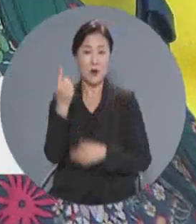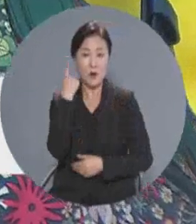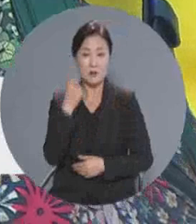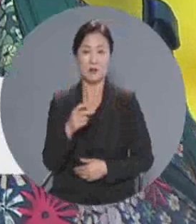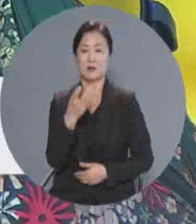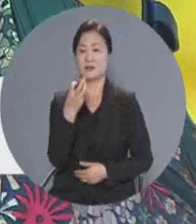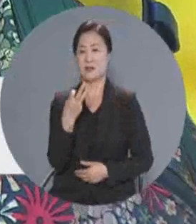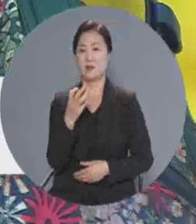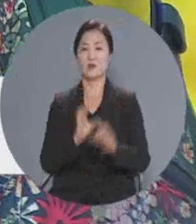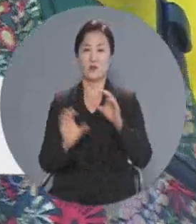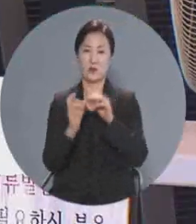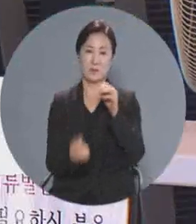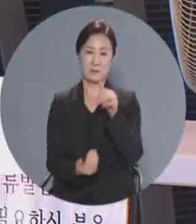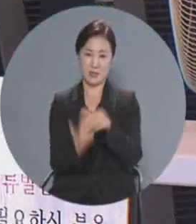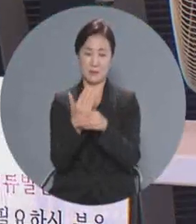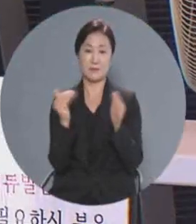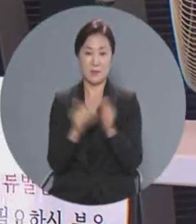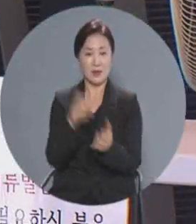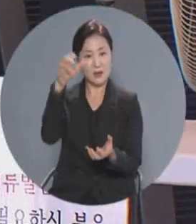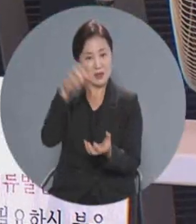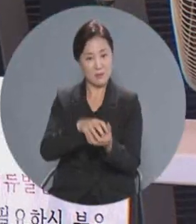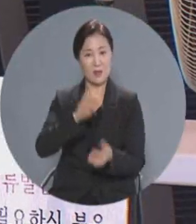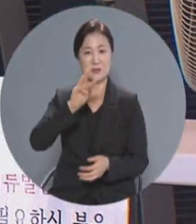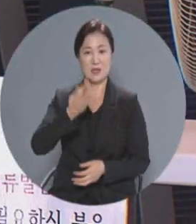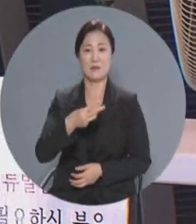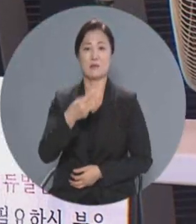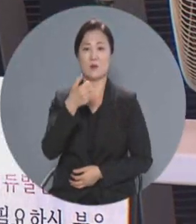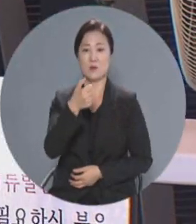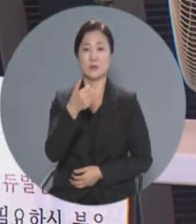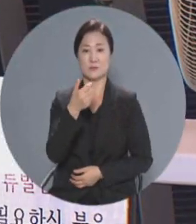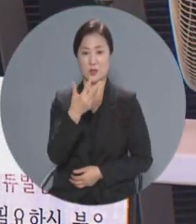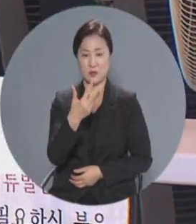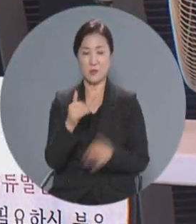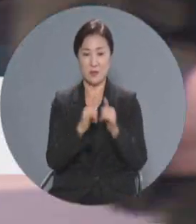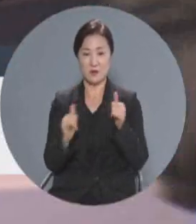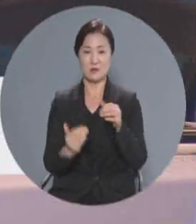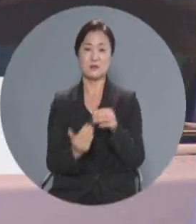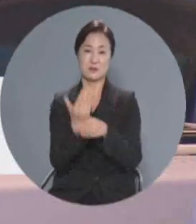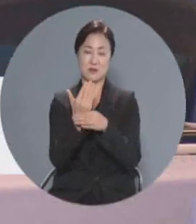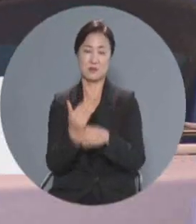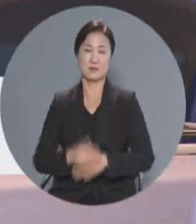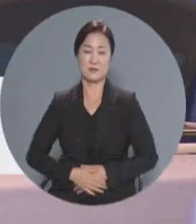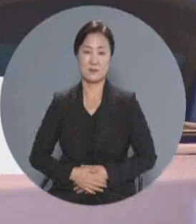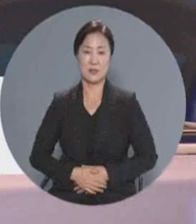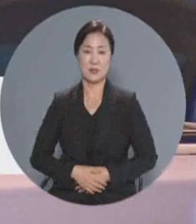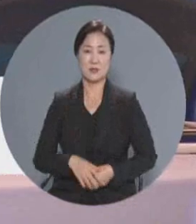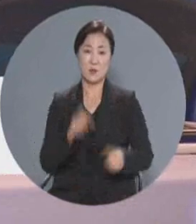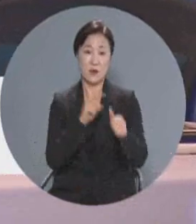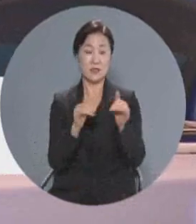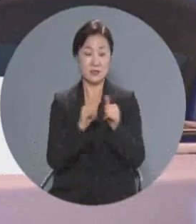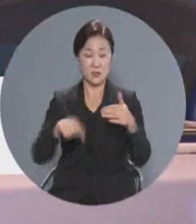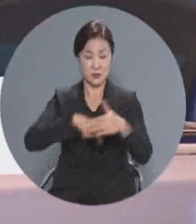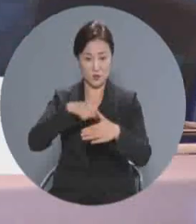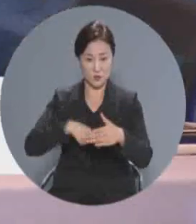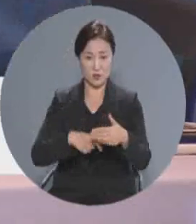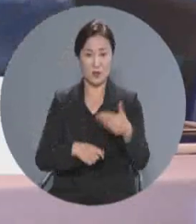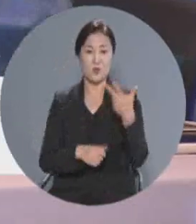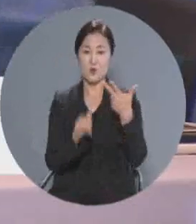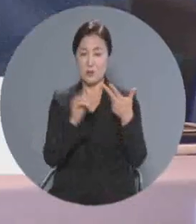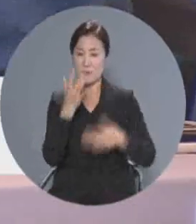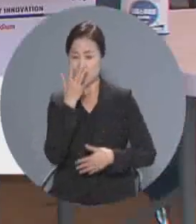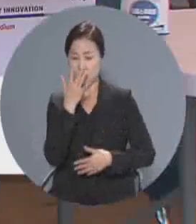13명의 확진자가 발생해 누적 확진자는 358명으로 늘었으며 확진자 가운데 7명은